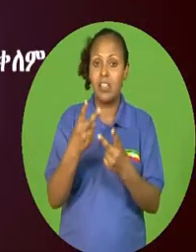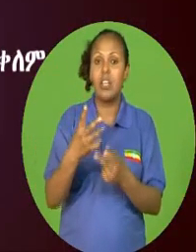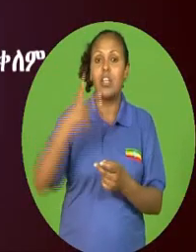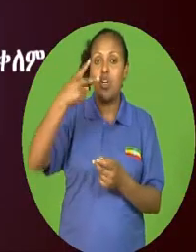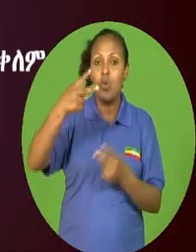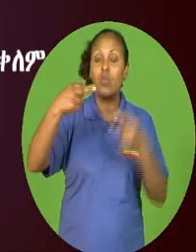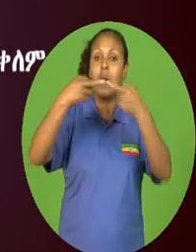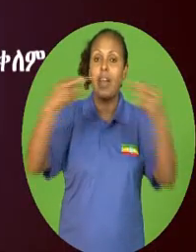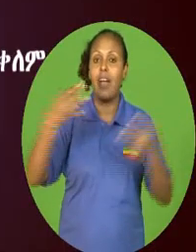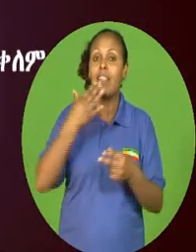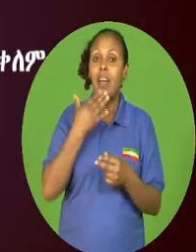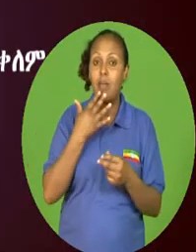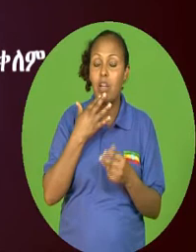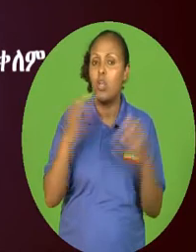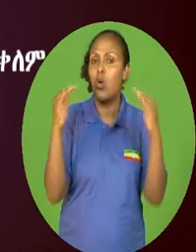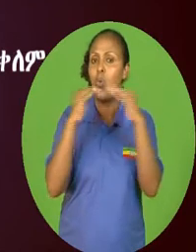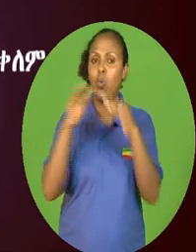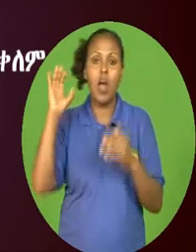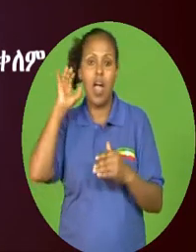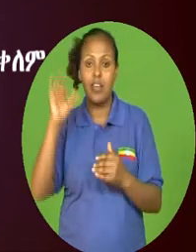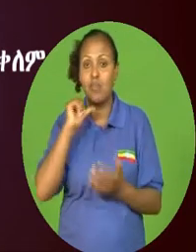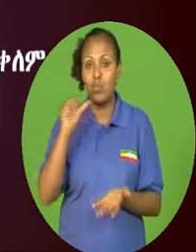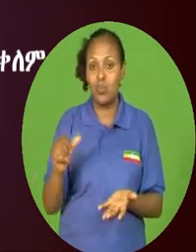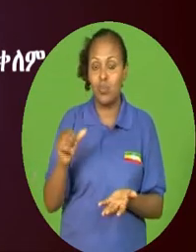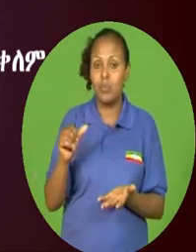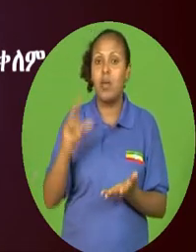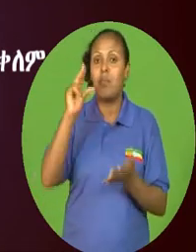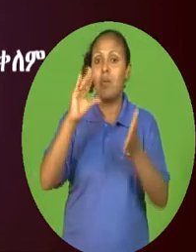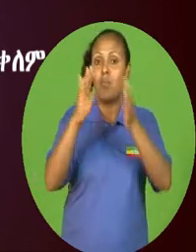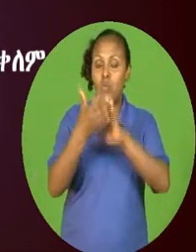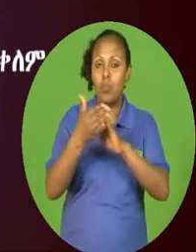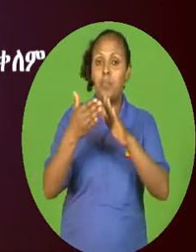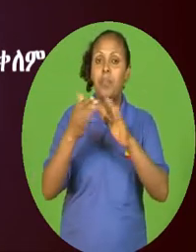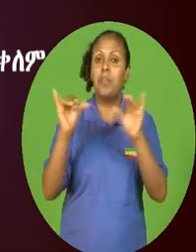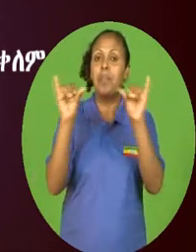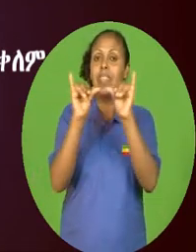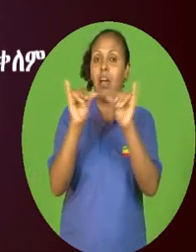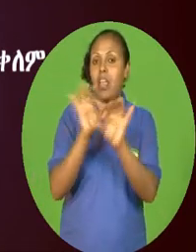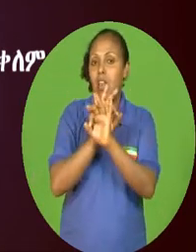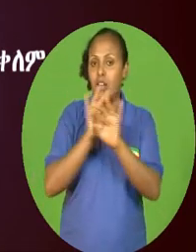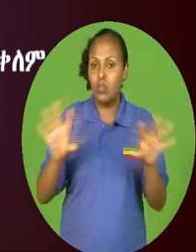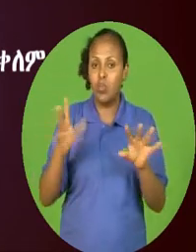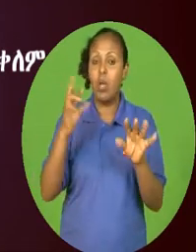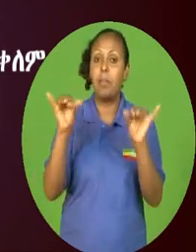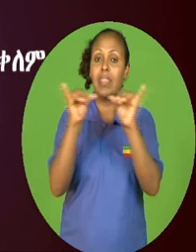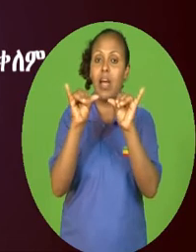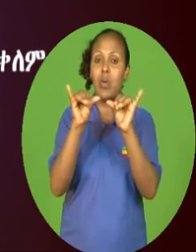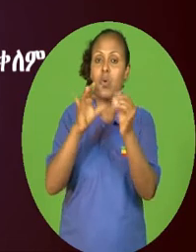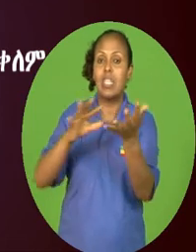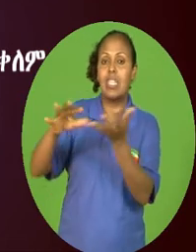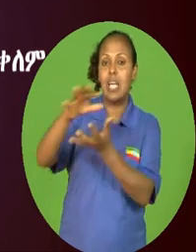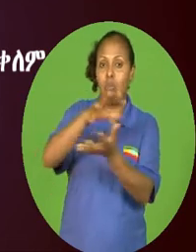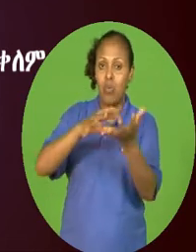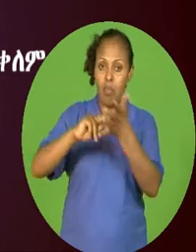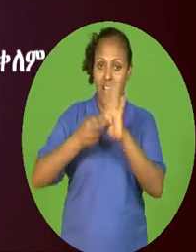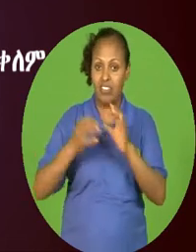ብንመለከት የሁለቱም ሐረጋት ቀለማት እኩል አይደመጡ። በመሆኑም ምጣኔ የላቸውም ወይም